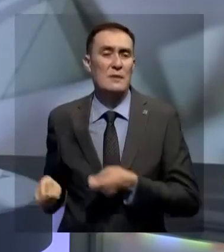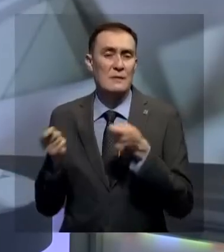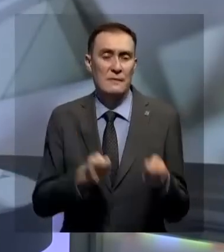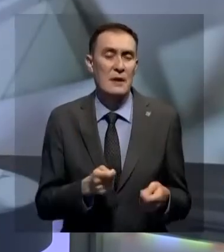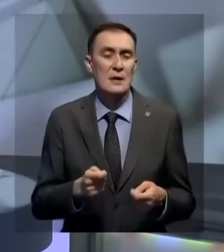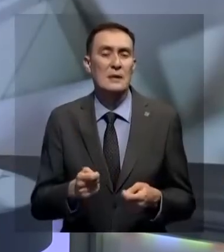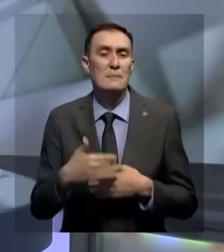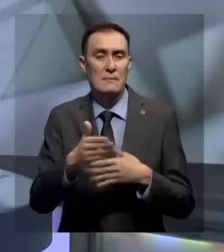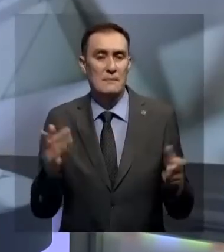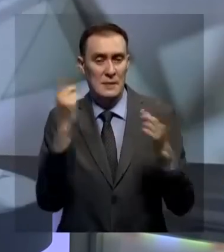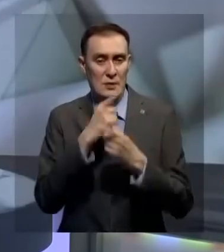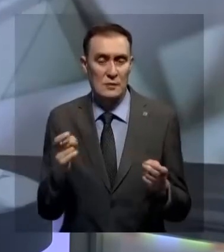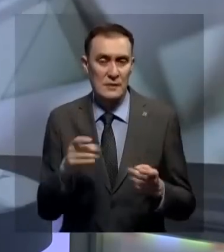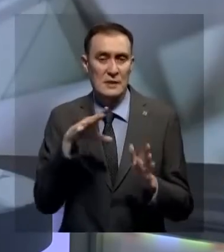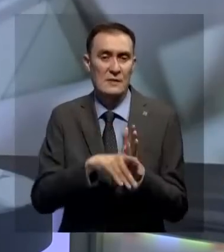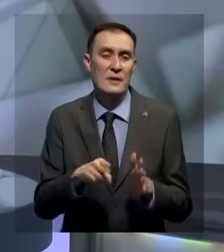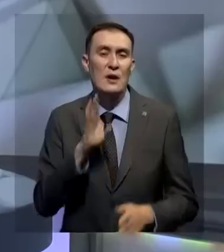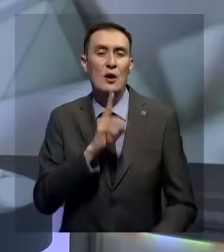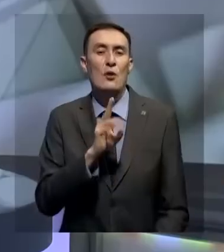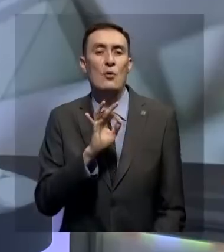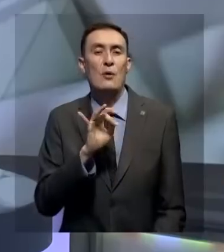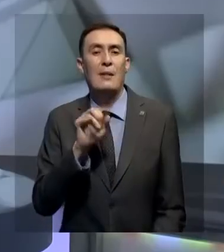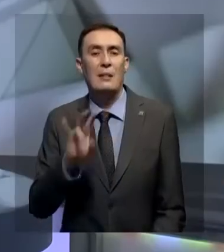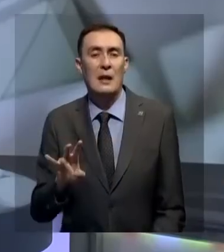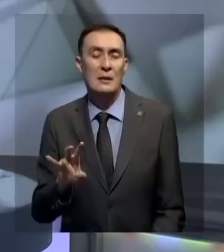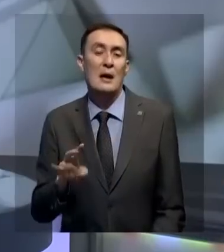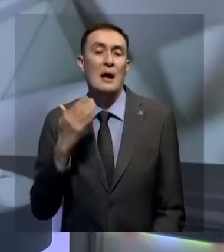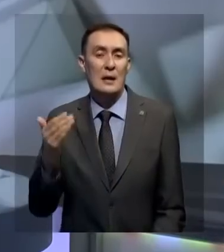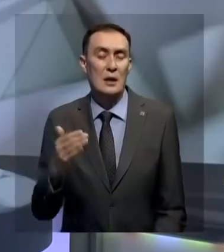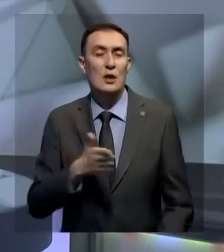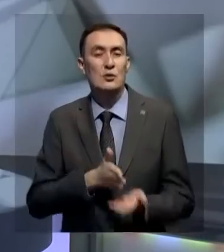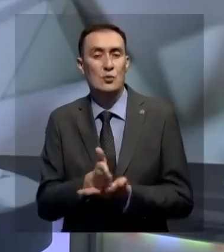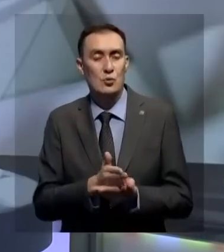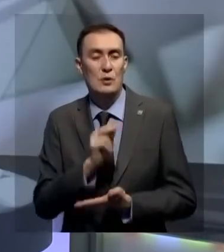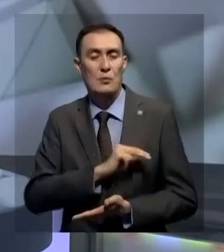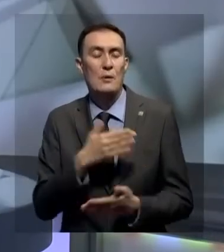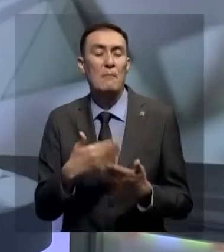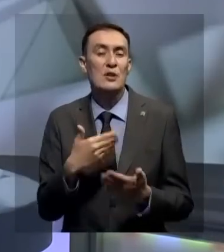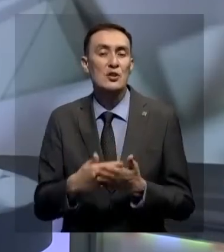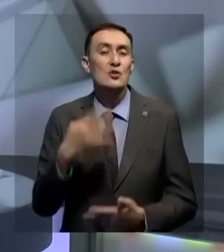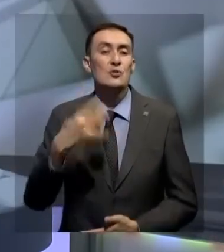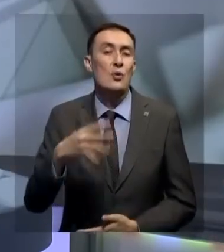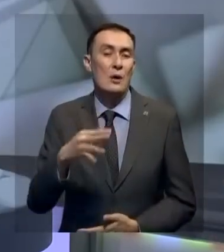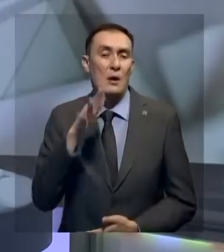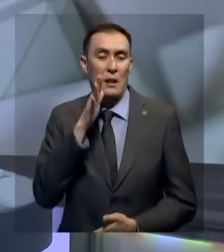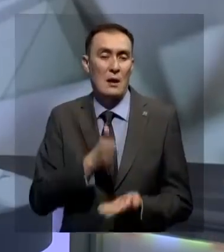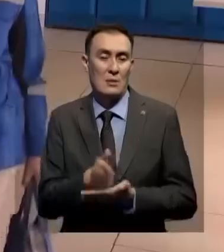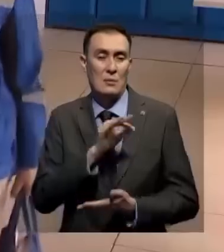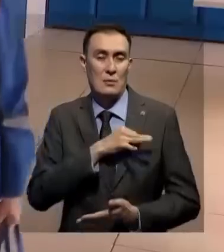с долгожданной вестью. Среди них Курлан Калышбекова. Она служит своему делу уже почти 40 лет.